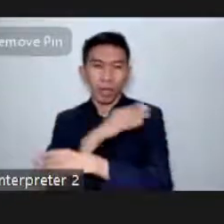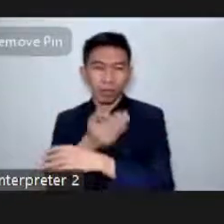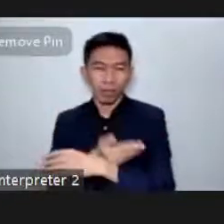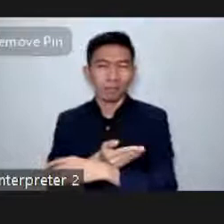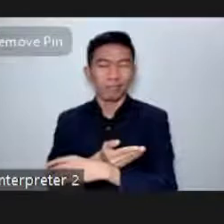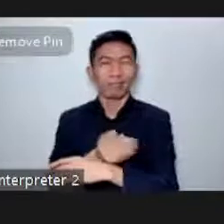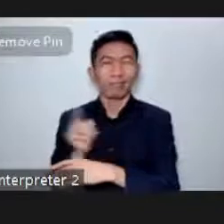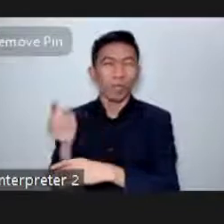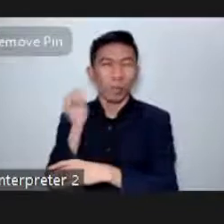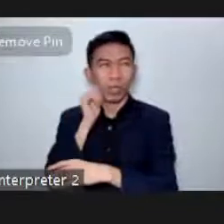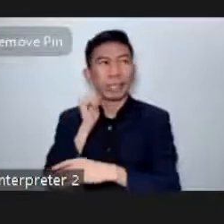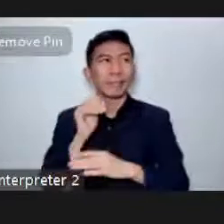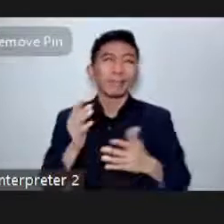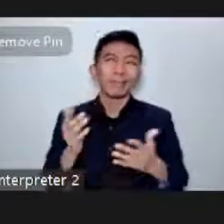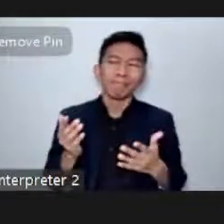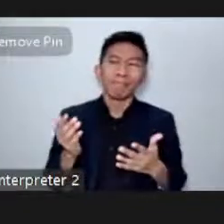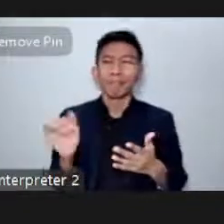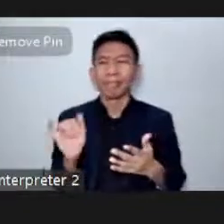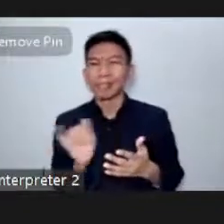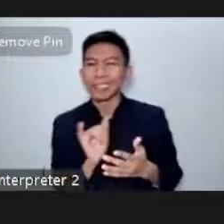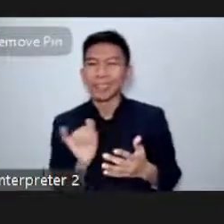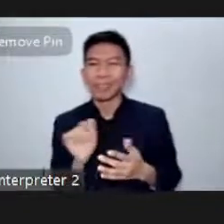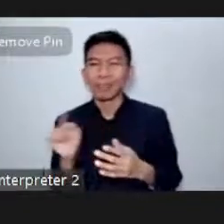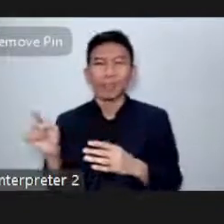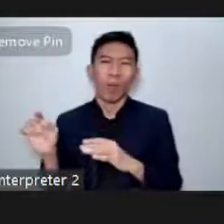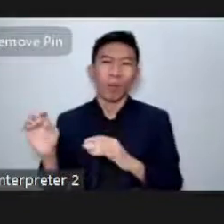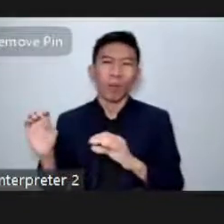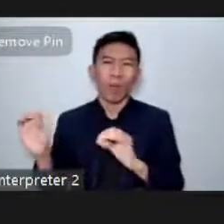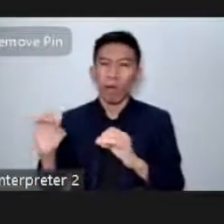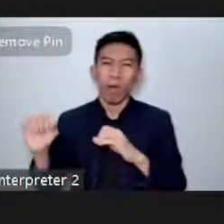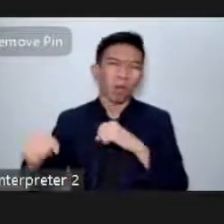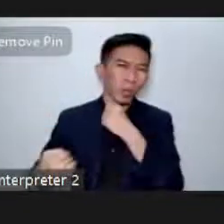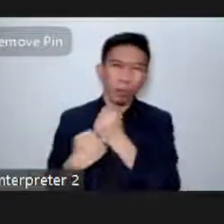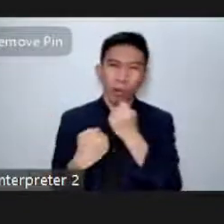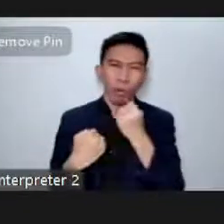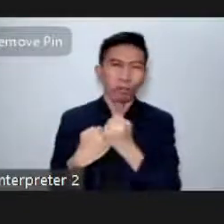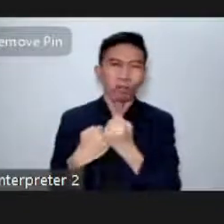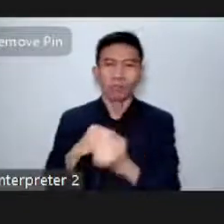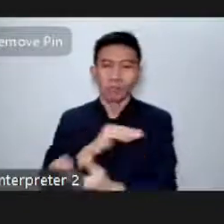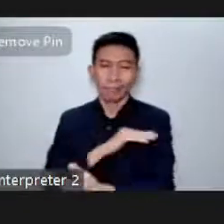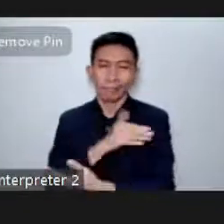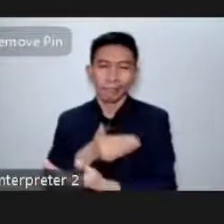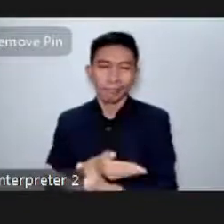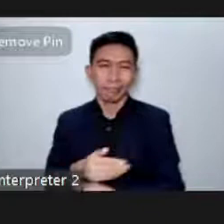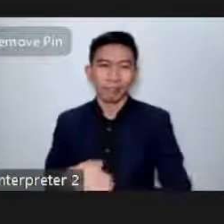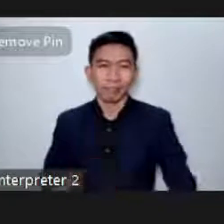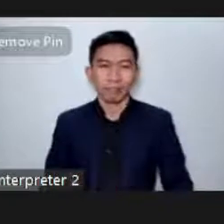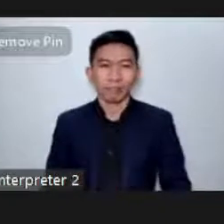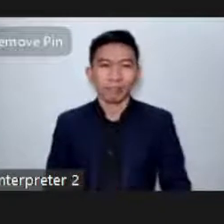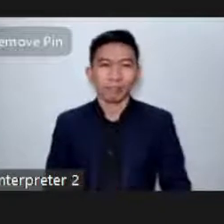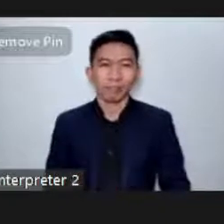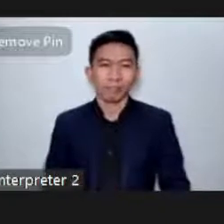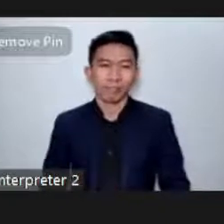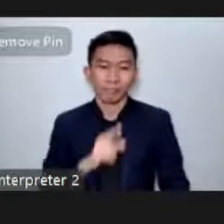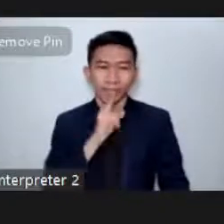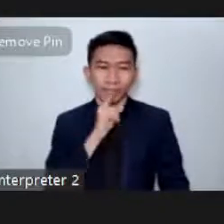ayaw ko man po sabihin ng parang walang suporta. Yun lang po ang aking